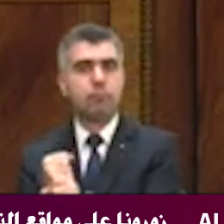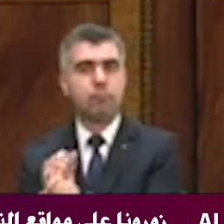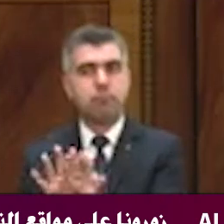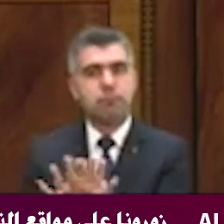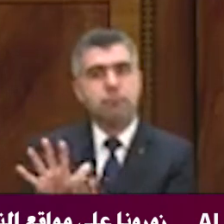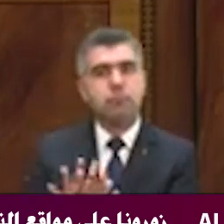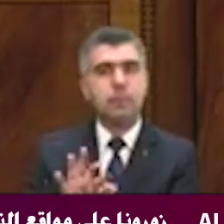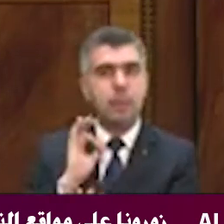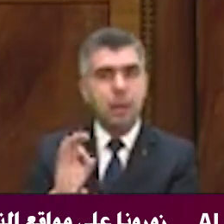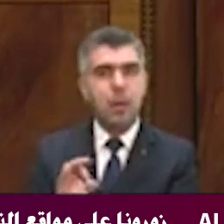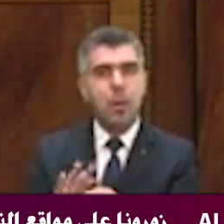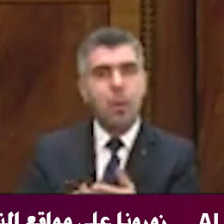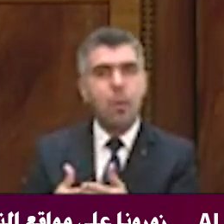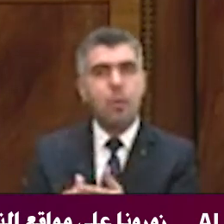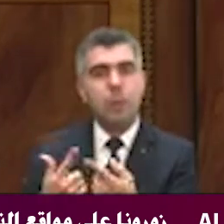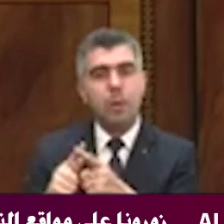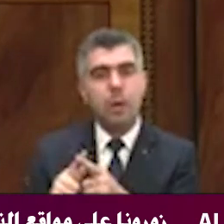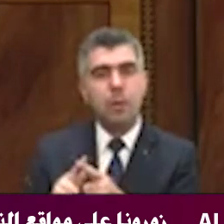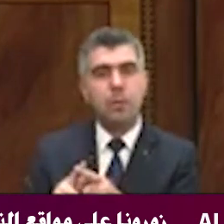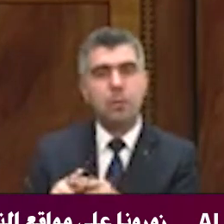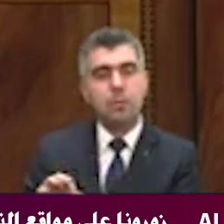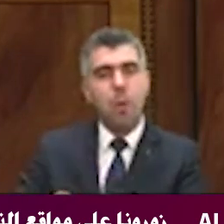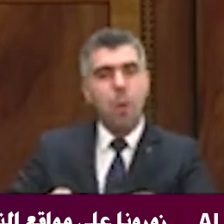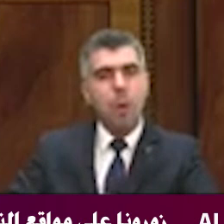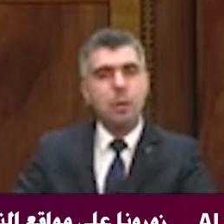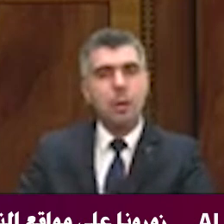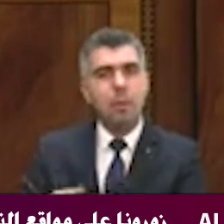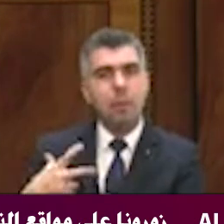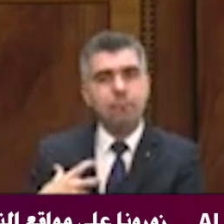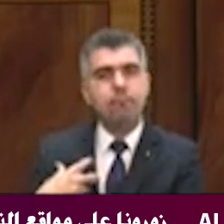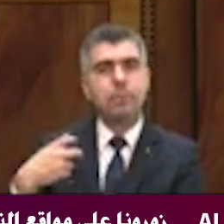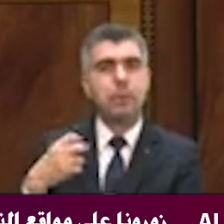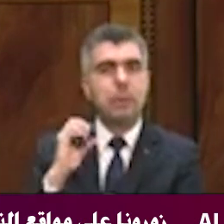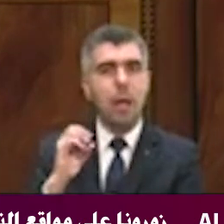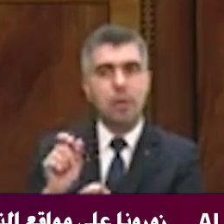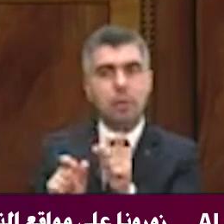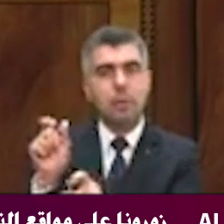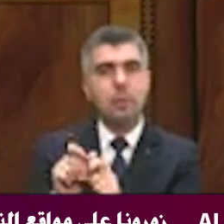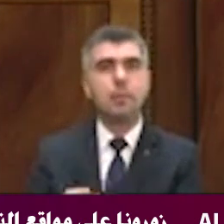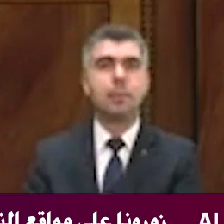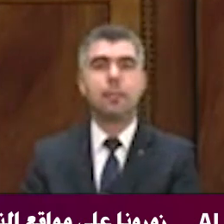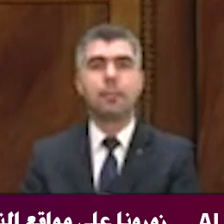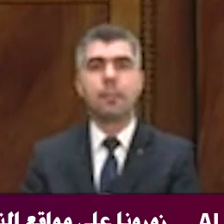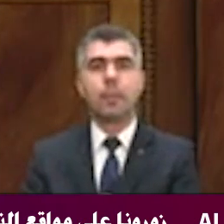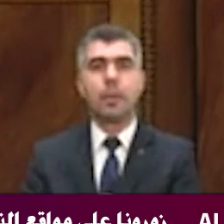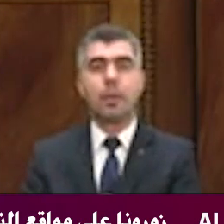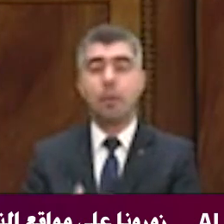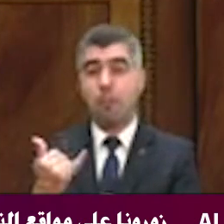والانتهازية واستغلال مؤسسات الدولة للاغتناء غير المشروع. هناك كذلك ضرورة